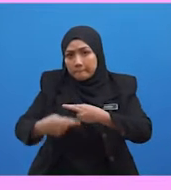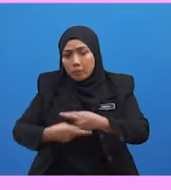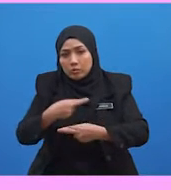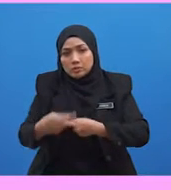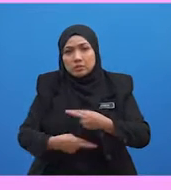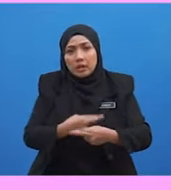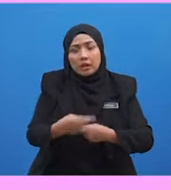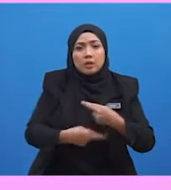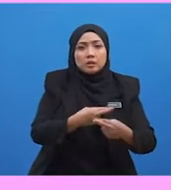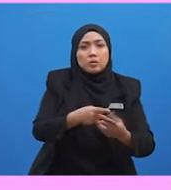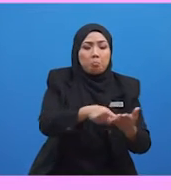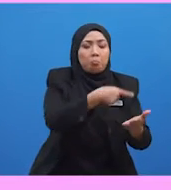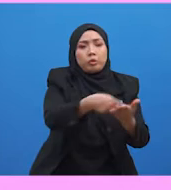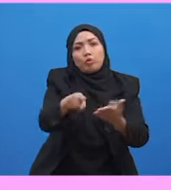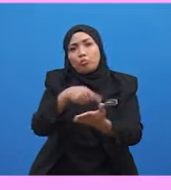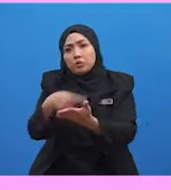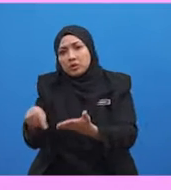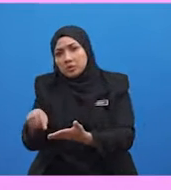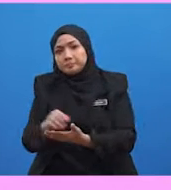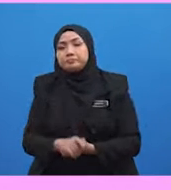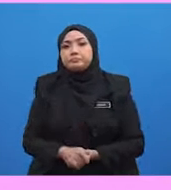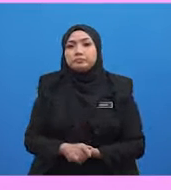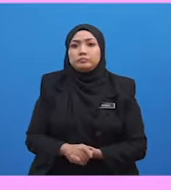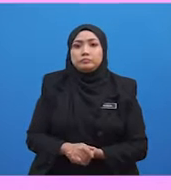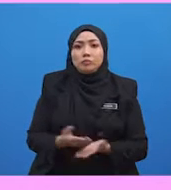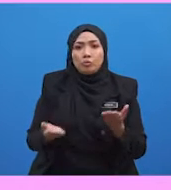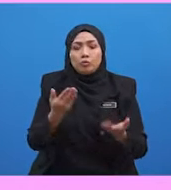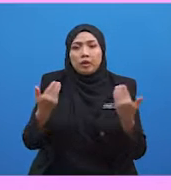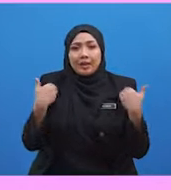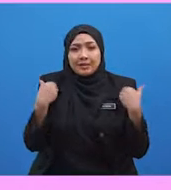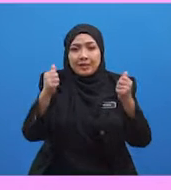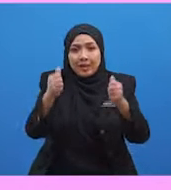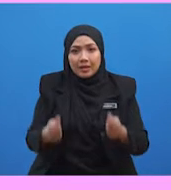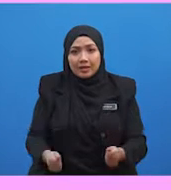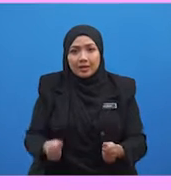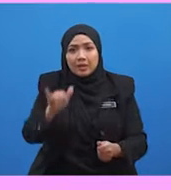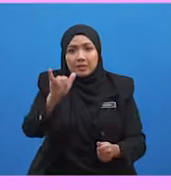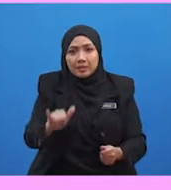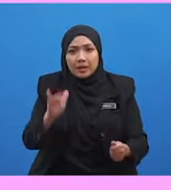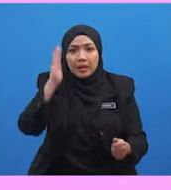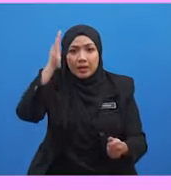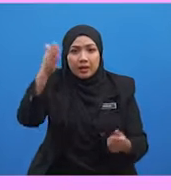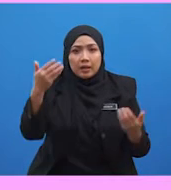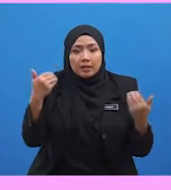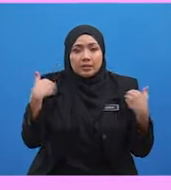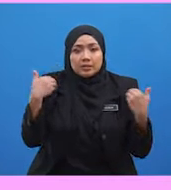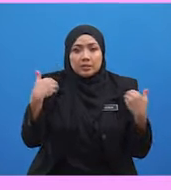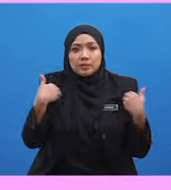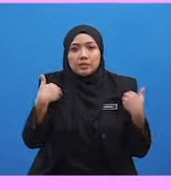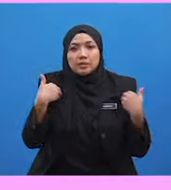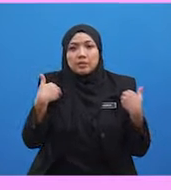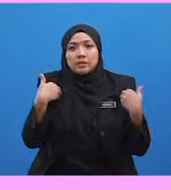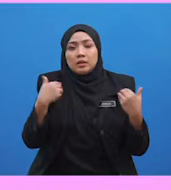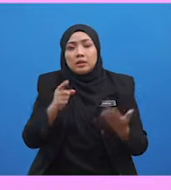Teknik ini juga boleh mewujudkan ahli yang akan menguasai sesi perbincangan dan keputusan di